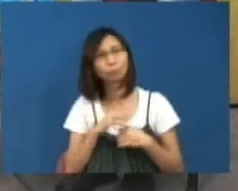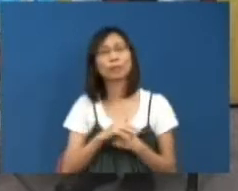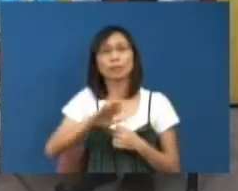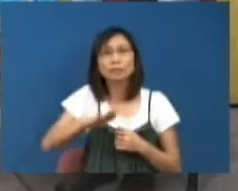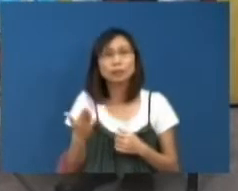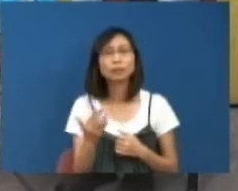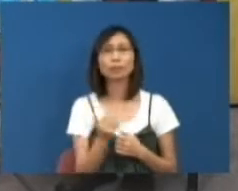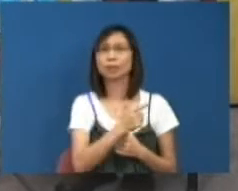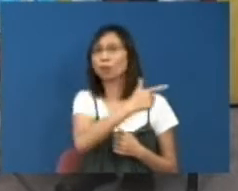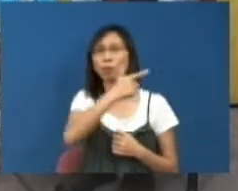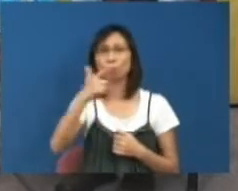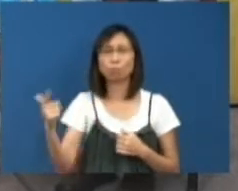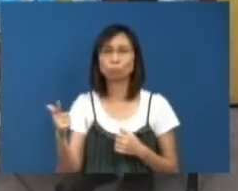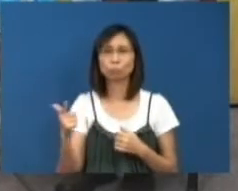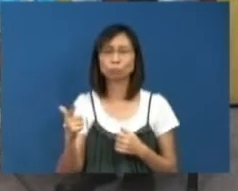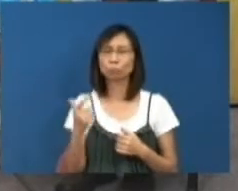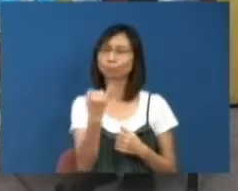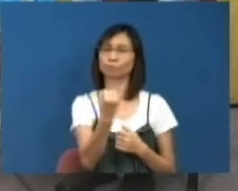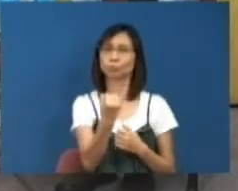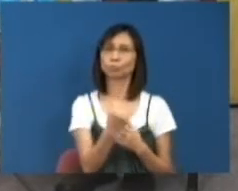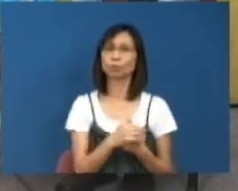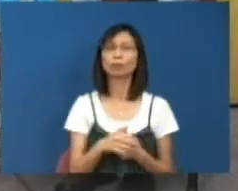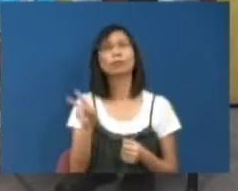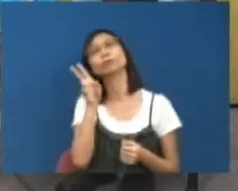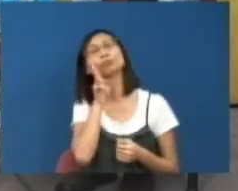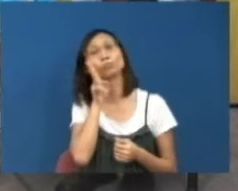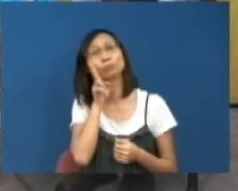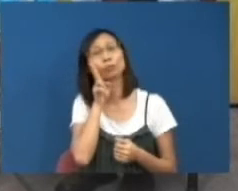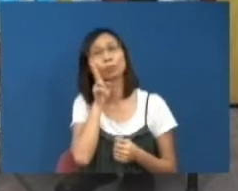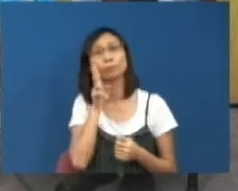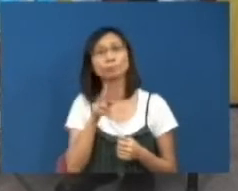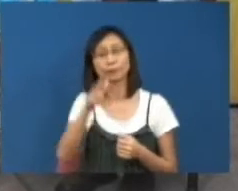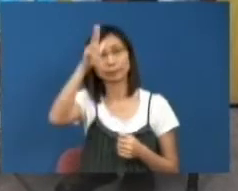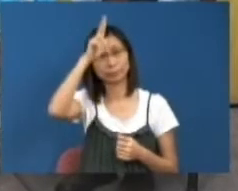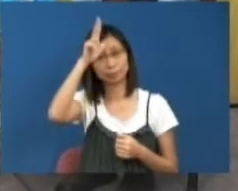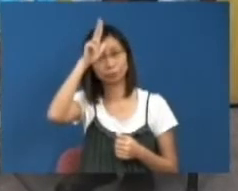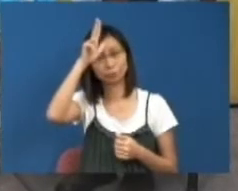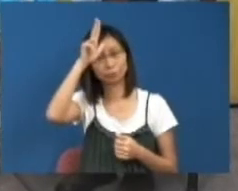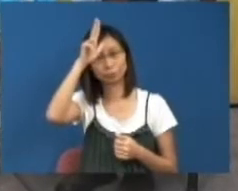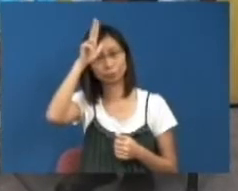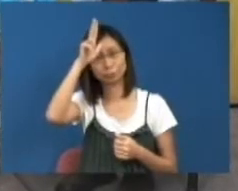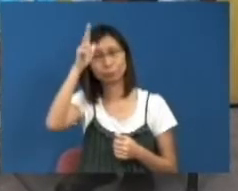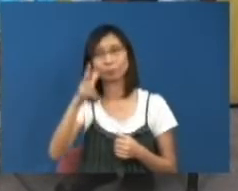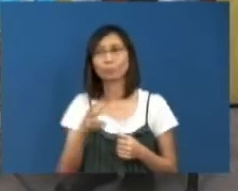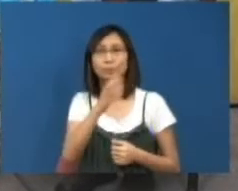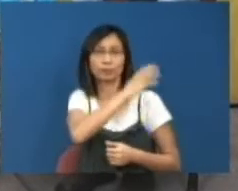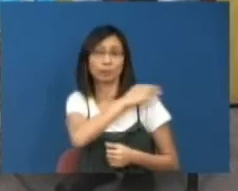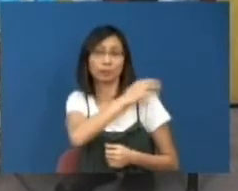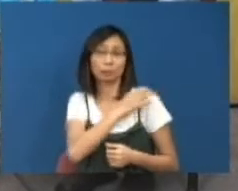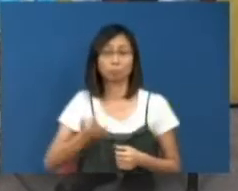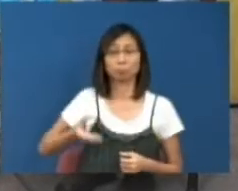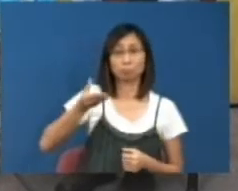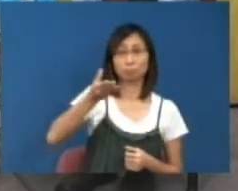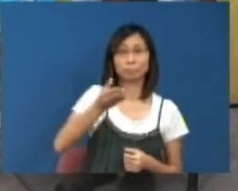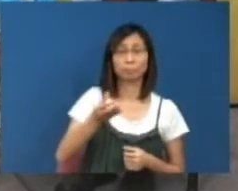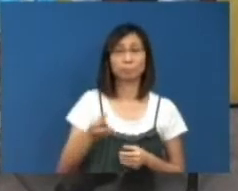地方。 係咯。 啊，咁因為咧，就如果你話就係政府。就將嗰個責任就擺咗